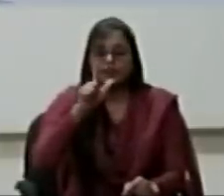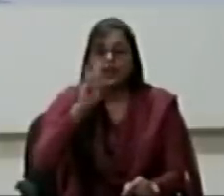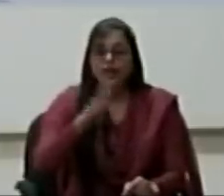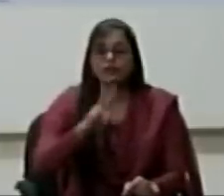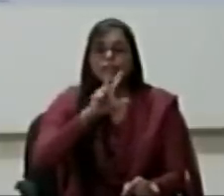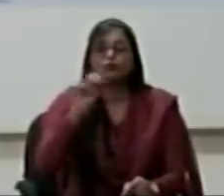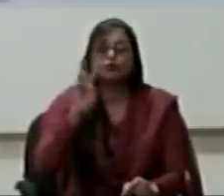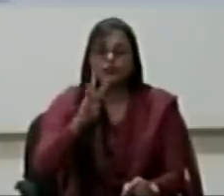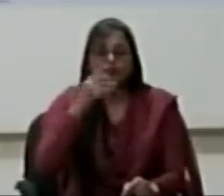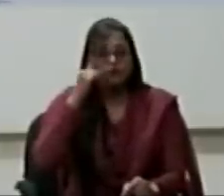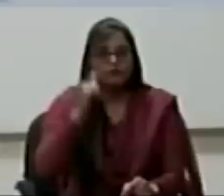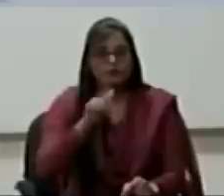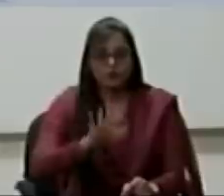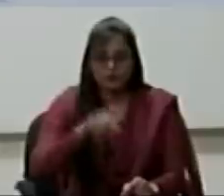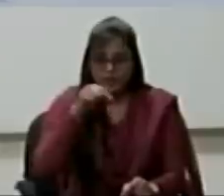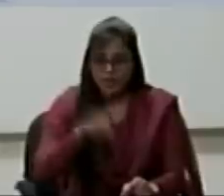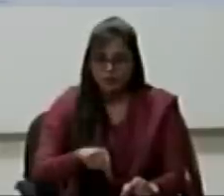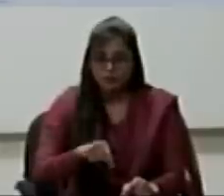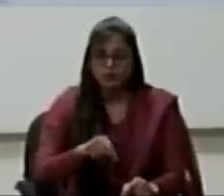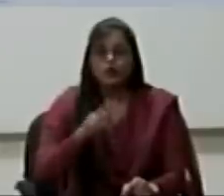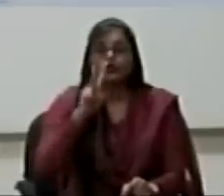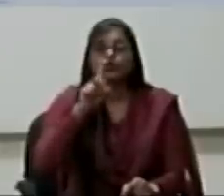67,210 কল এসেছে এবং এখন পর্যন্ত